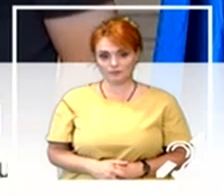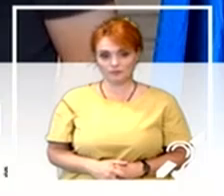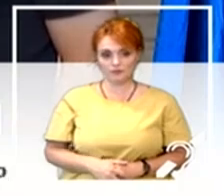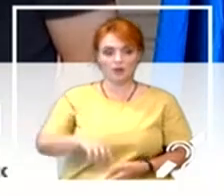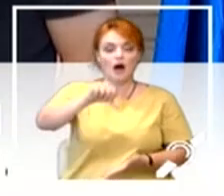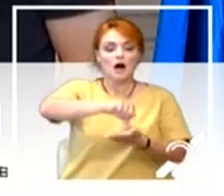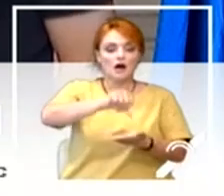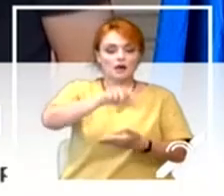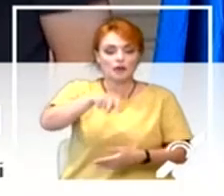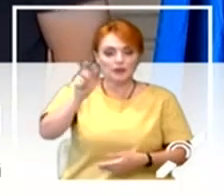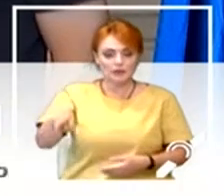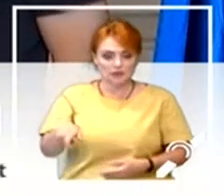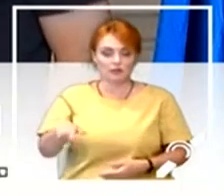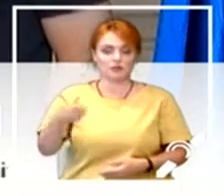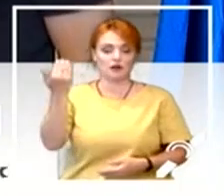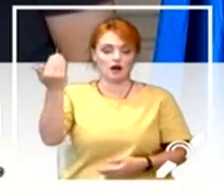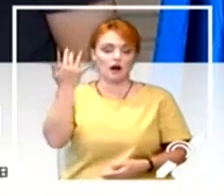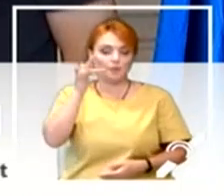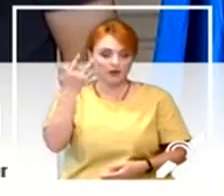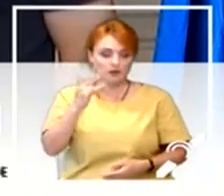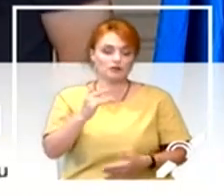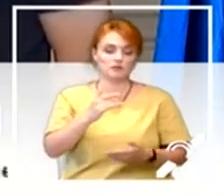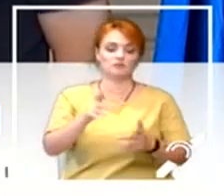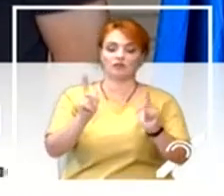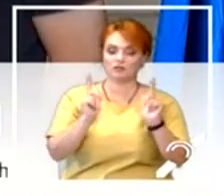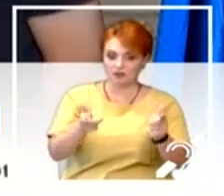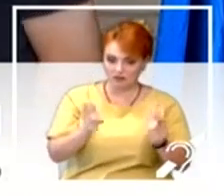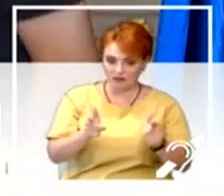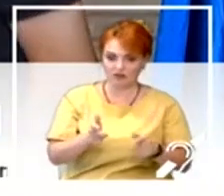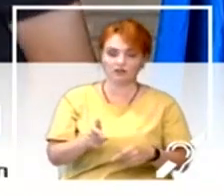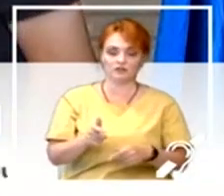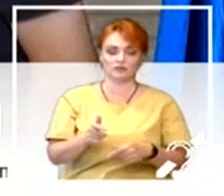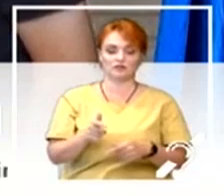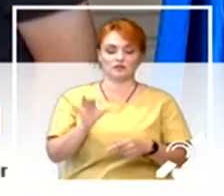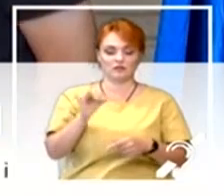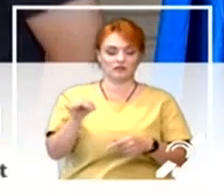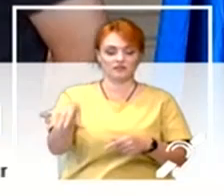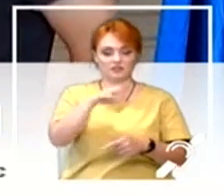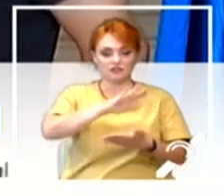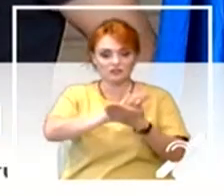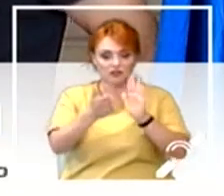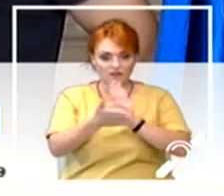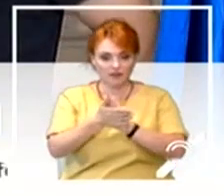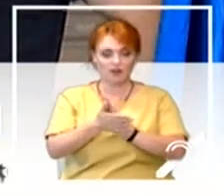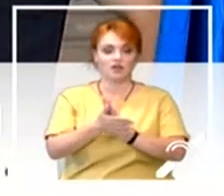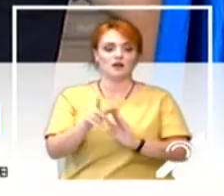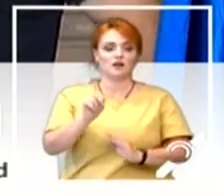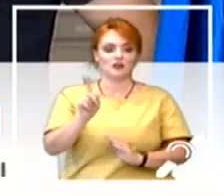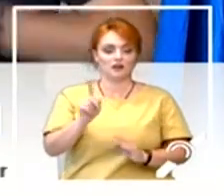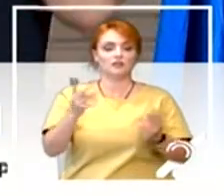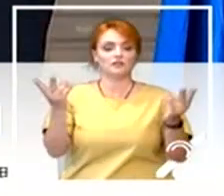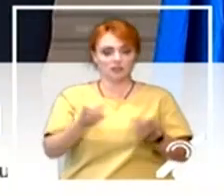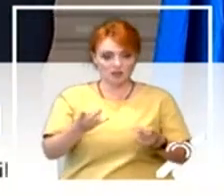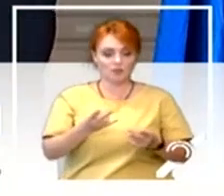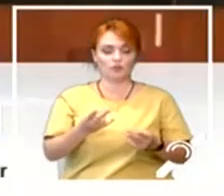Reprezentanții Statelor Unite au căzut de acord că trebuie accelerate exporturile de